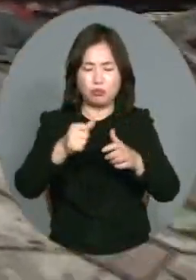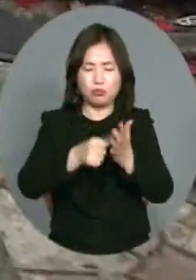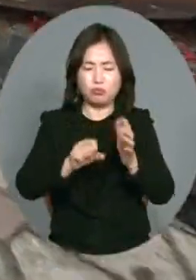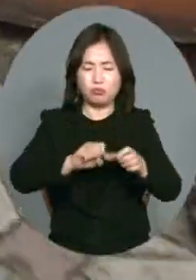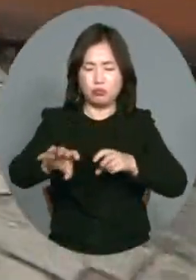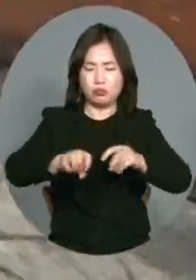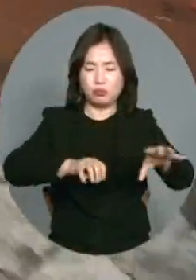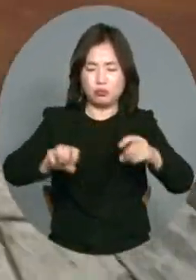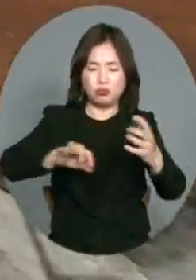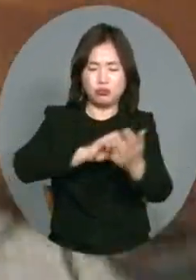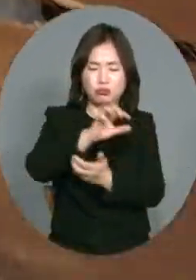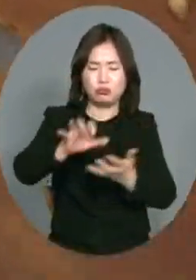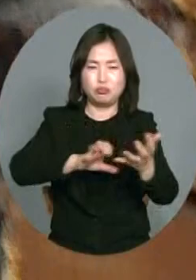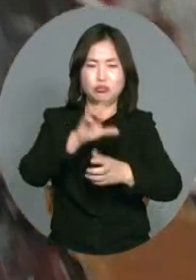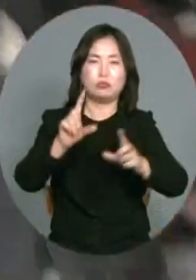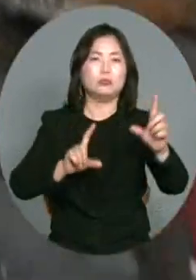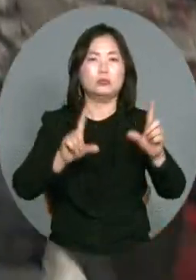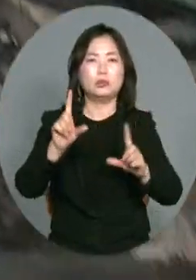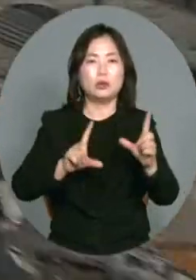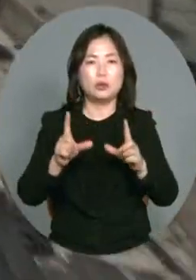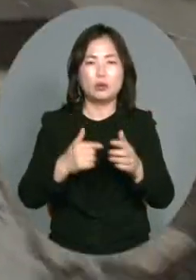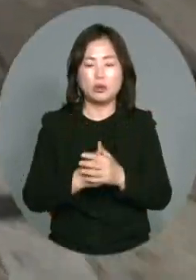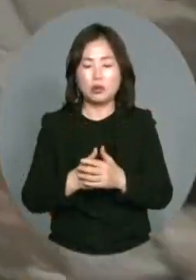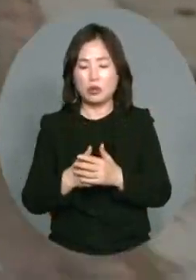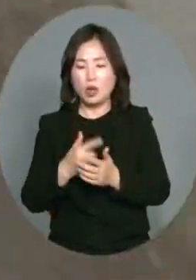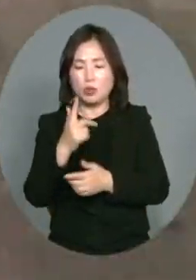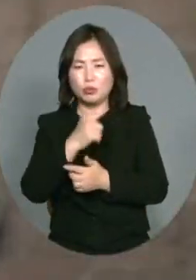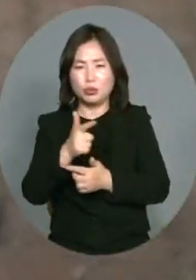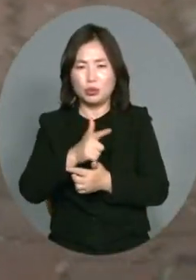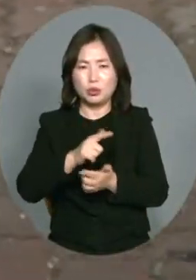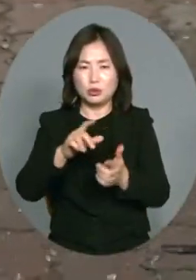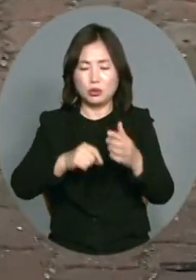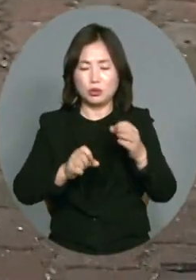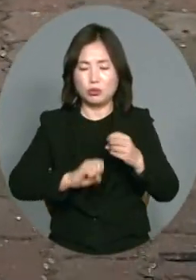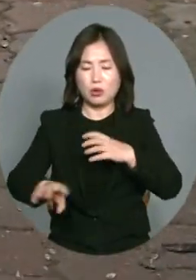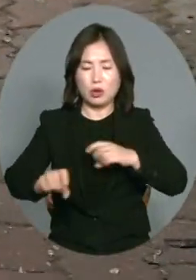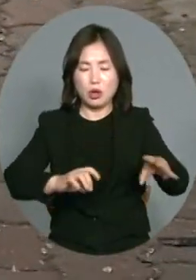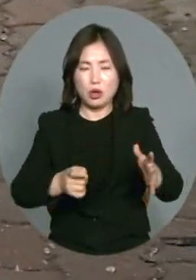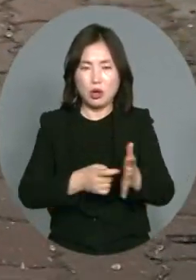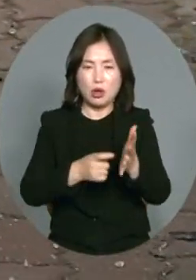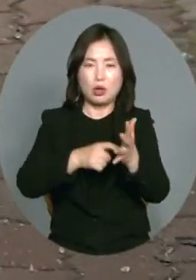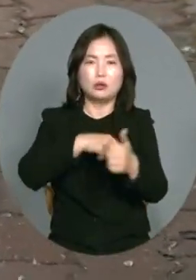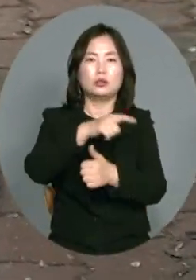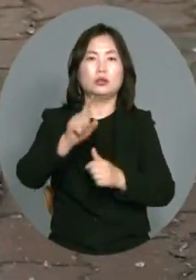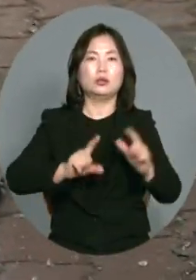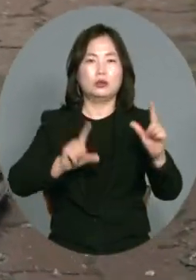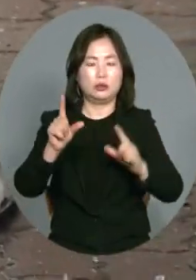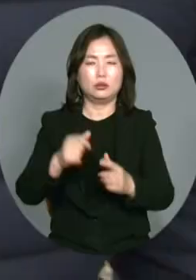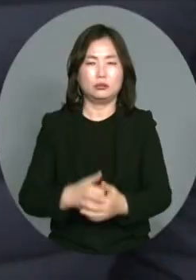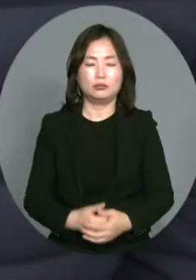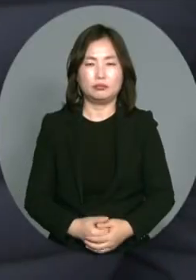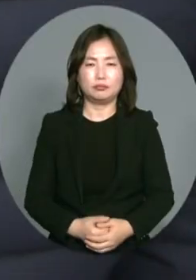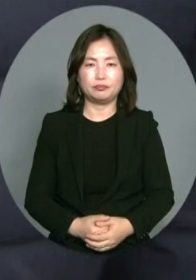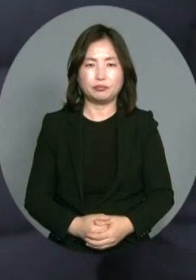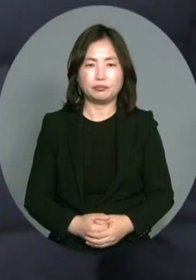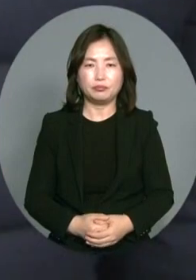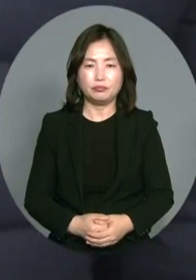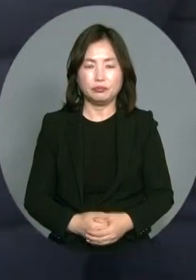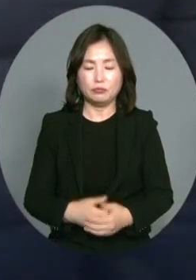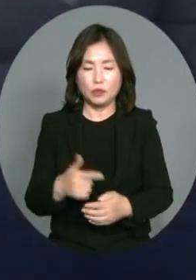여기저기 어지럽게 흩어져 있고요 주민들이 불을 끄던 소화기가 당시 긴박했던 상황을 보여줍니다 소화기로